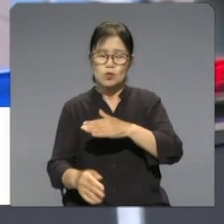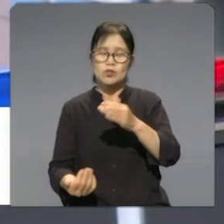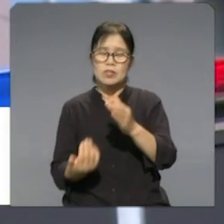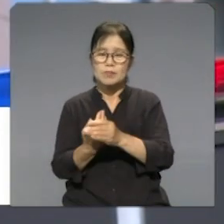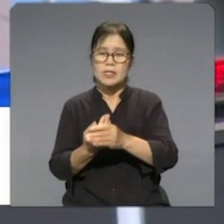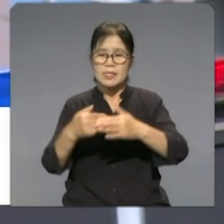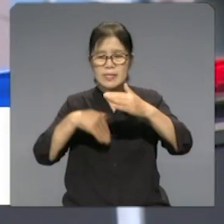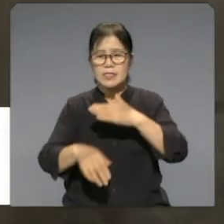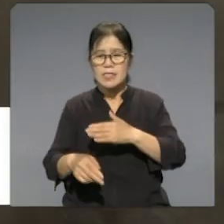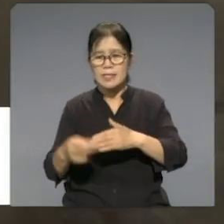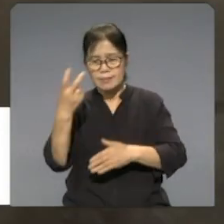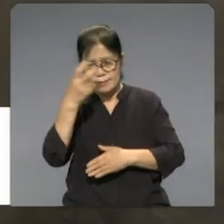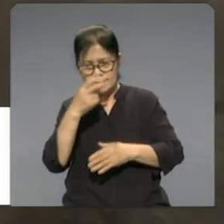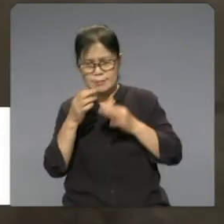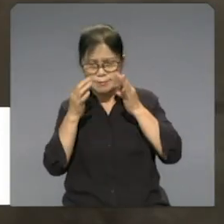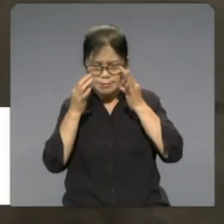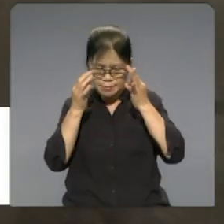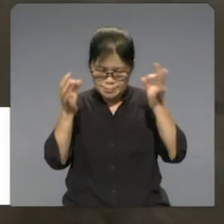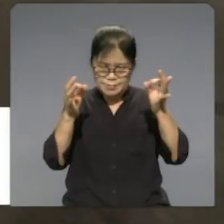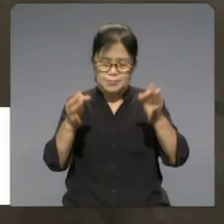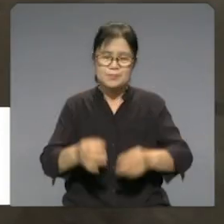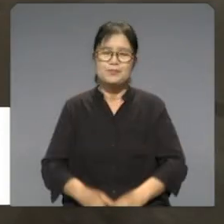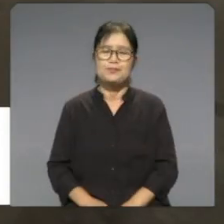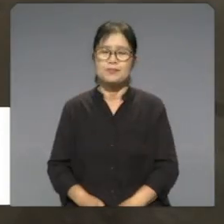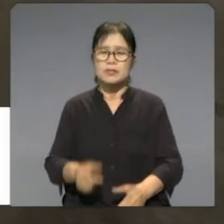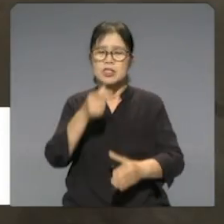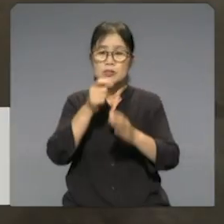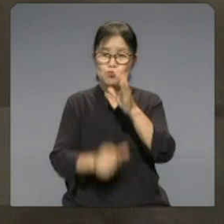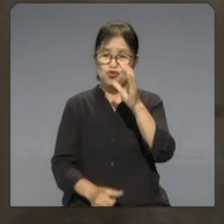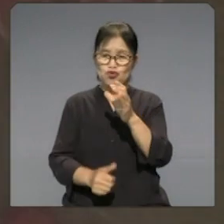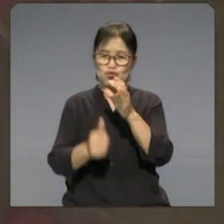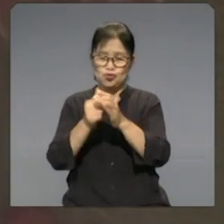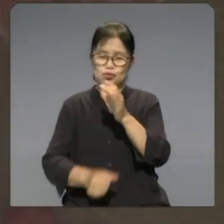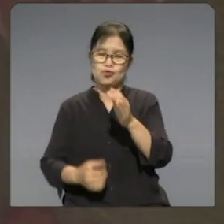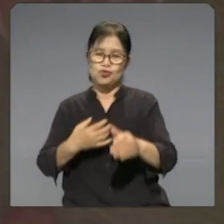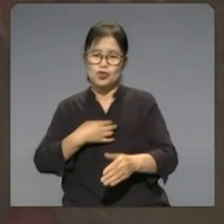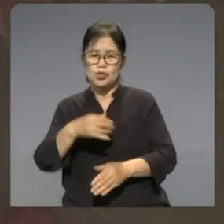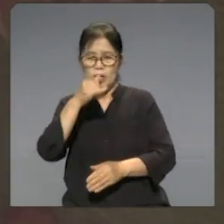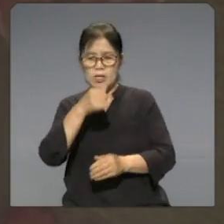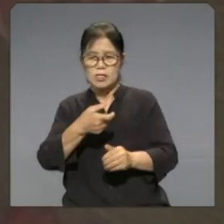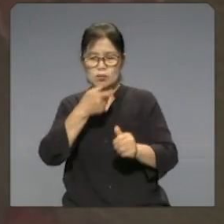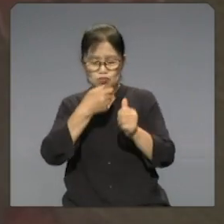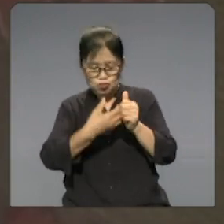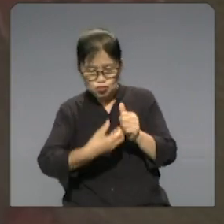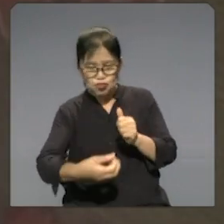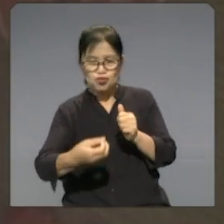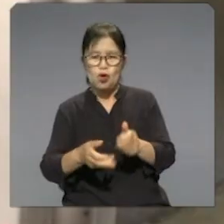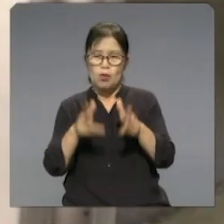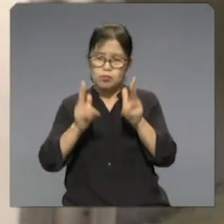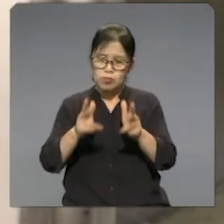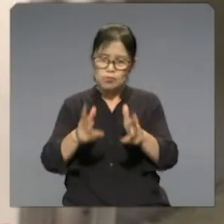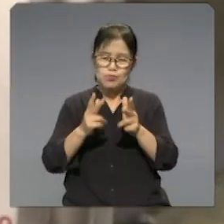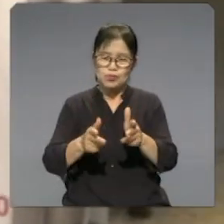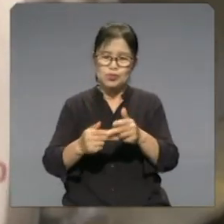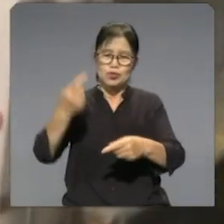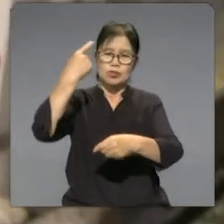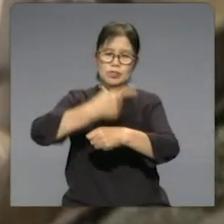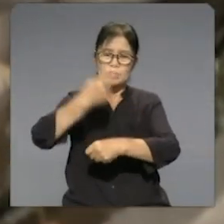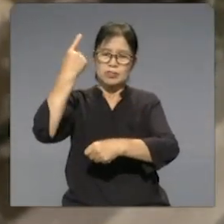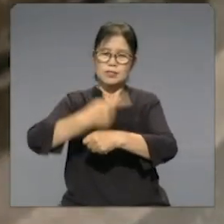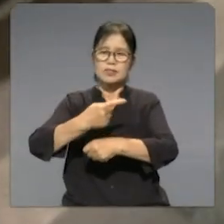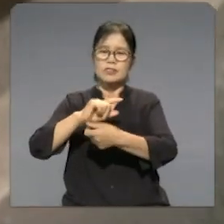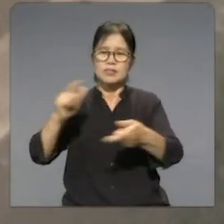지하차도 점검에 만전을 기하고 있습니다. 침수 우려가 있는 지하차도 배수로와 배수펌프 시설, 차단 시설